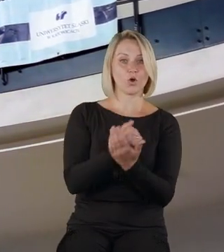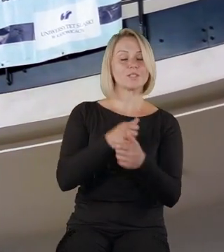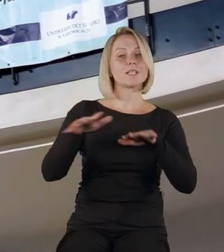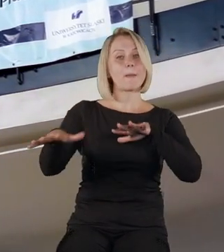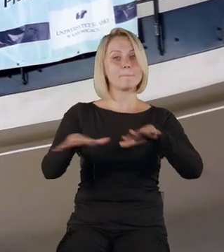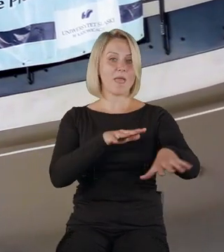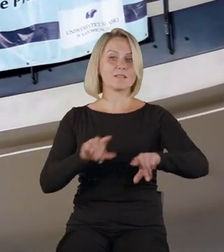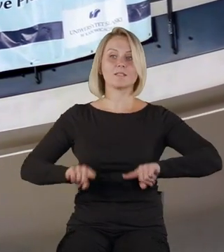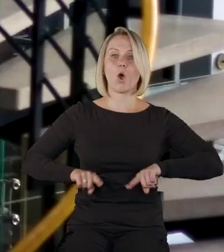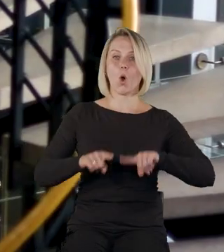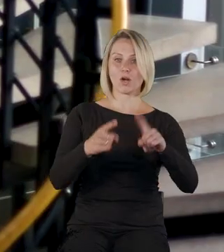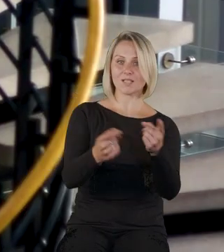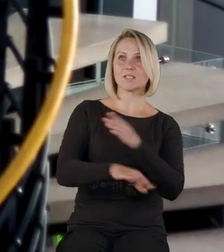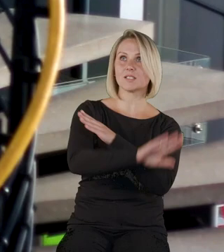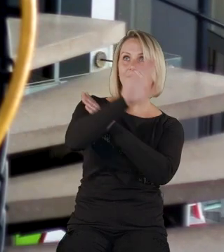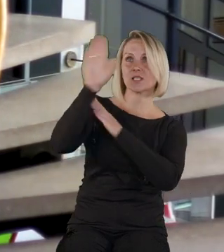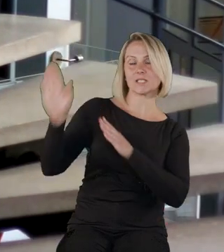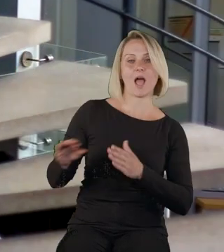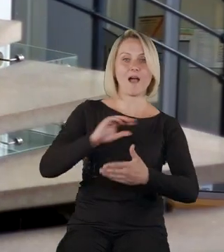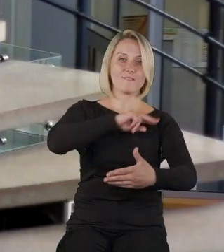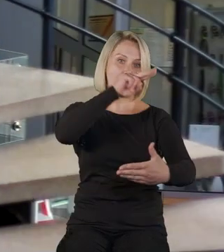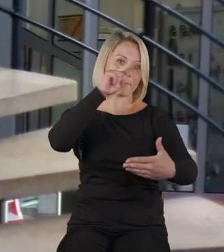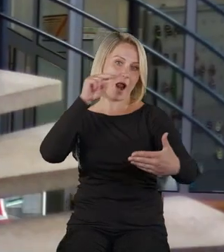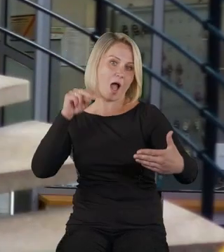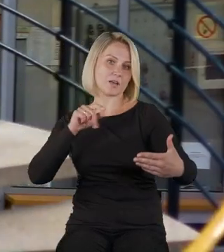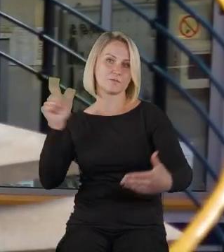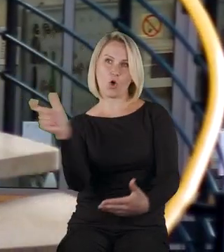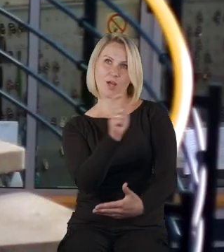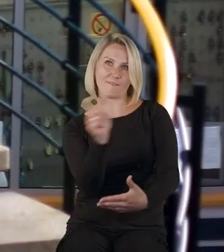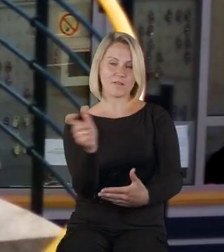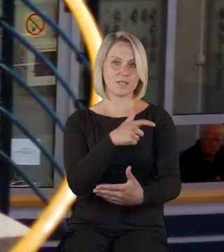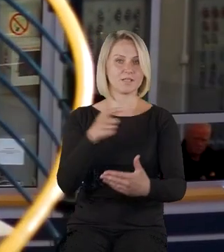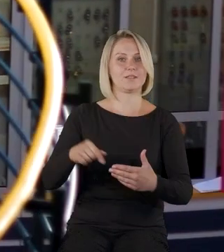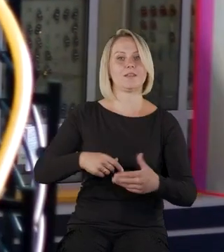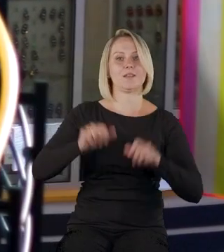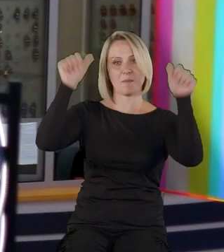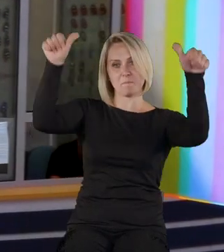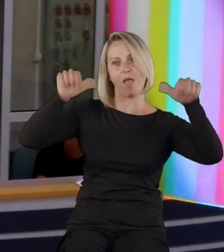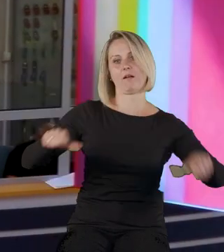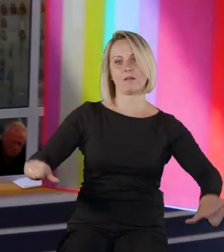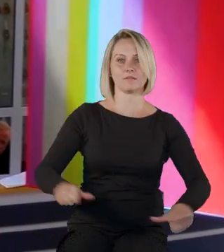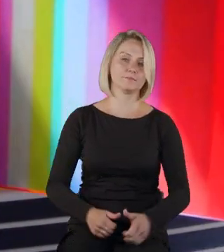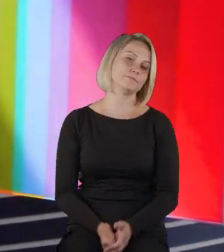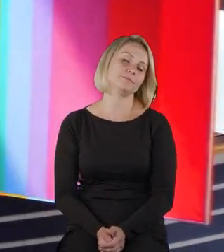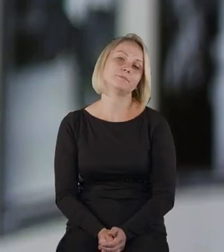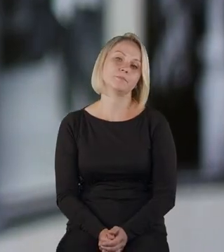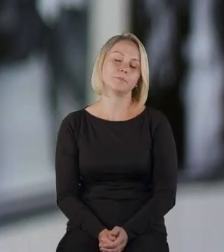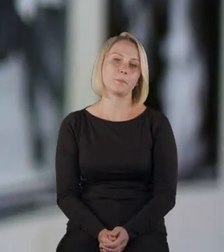miejsce organizacji wystaw, malarstwa, grafiki i plakatu.